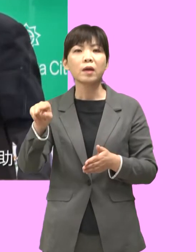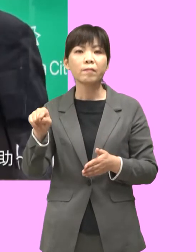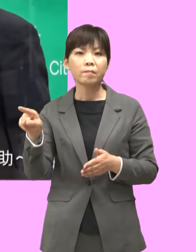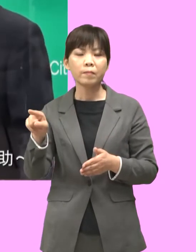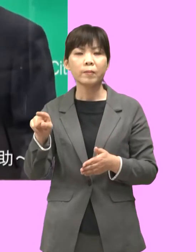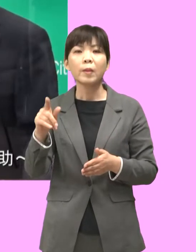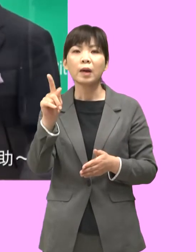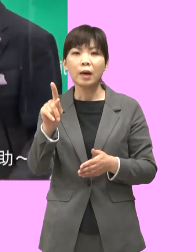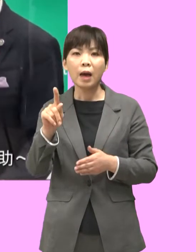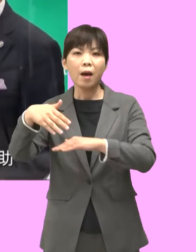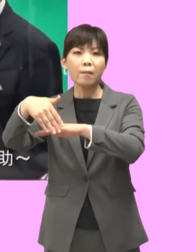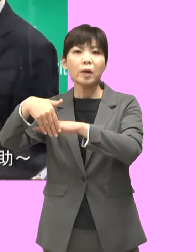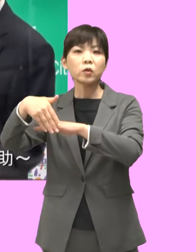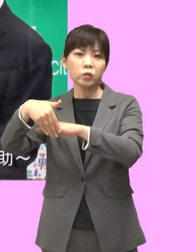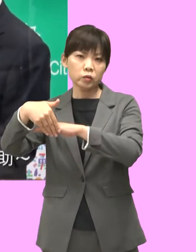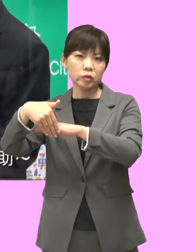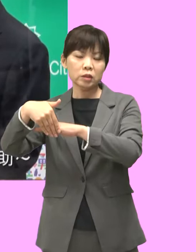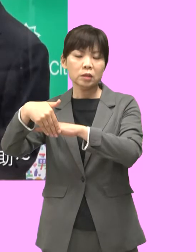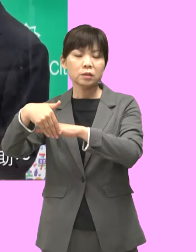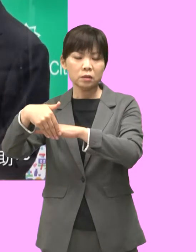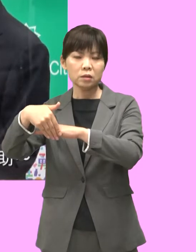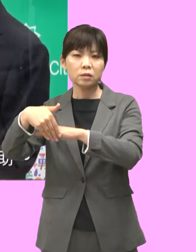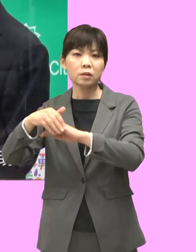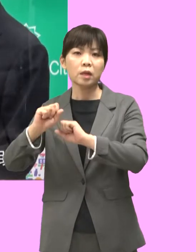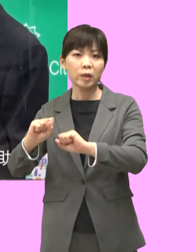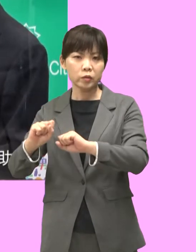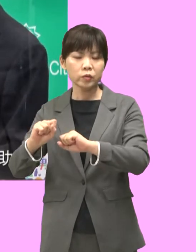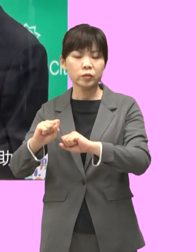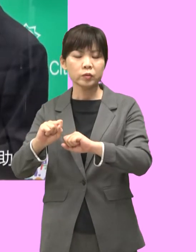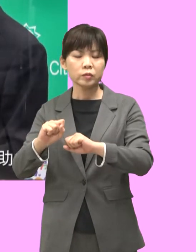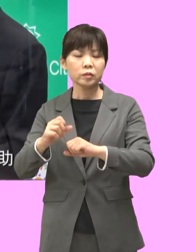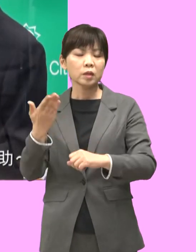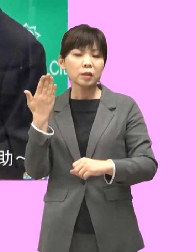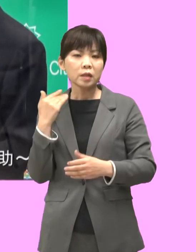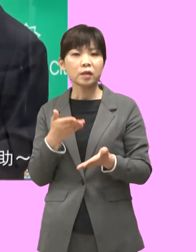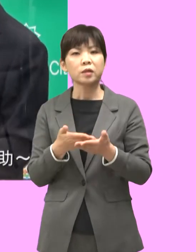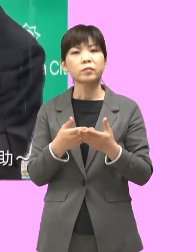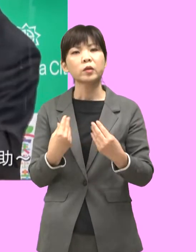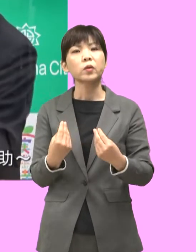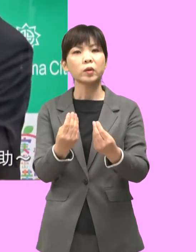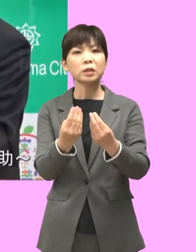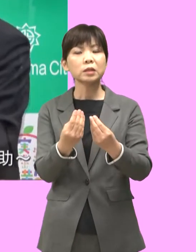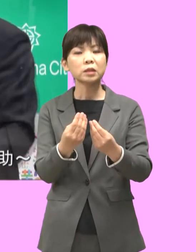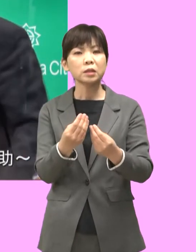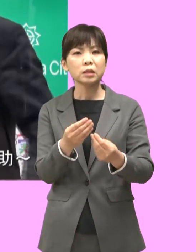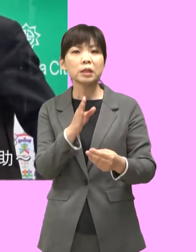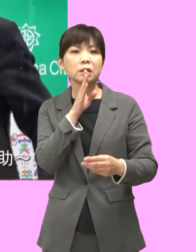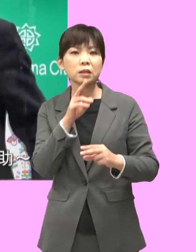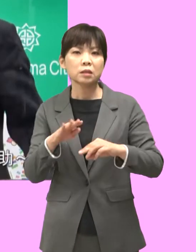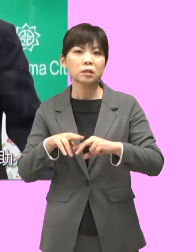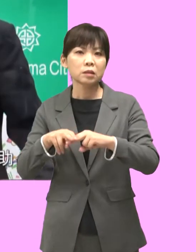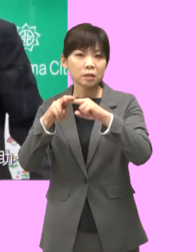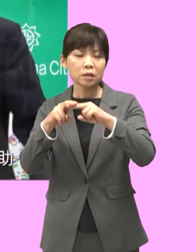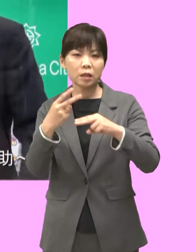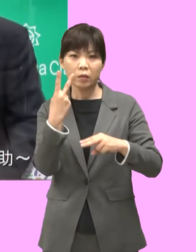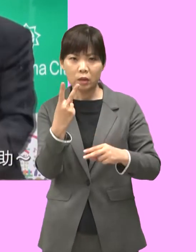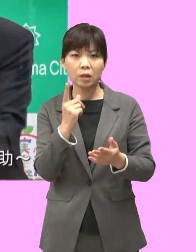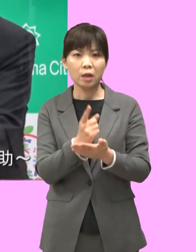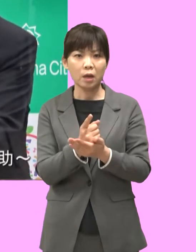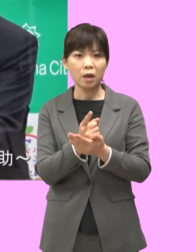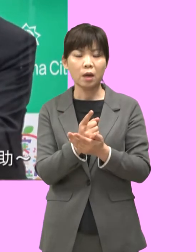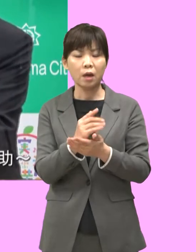。先ほども申し上げましたように、実績は令和2年度の2件だけでありまして、まあ、我々としてはぜ